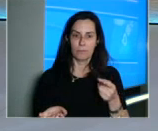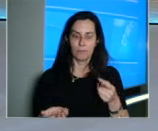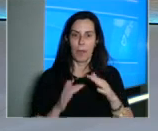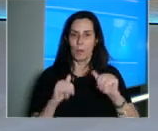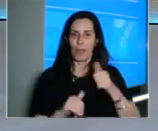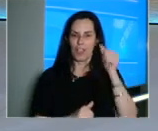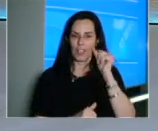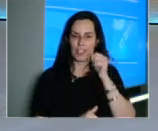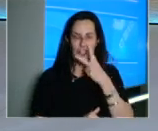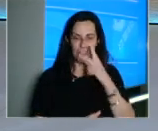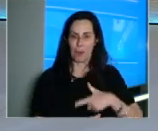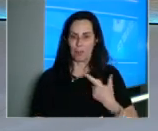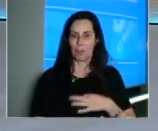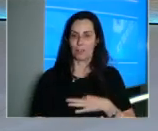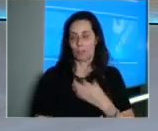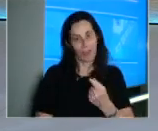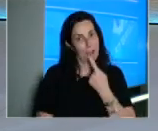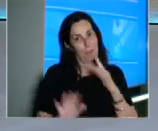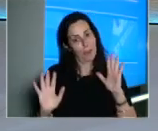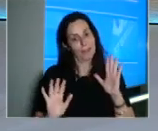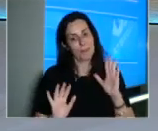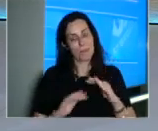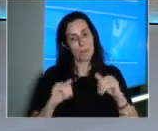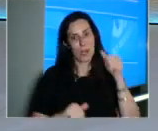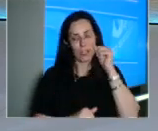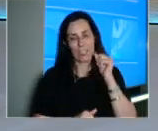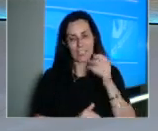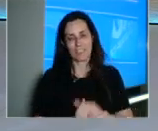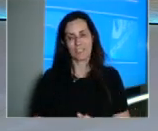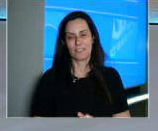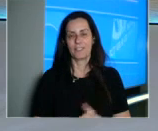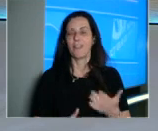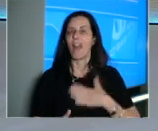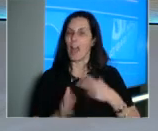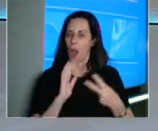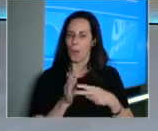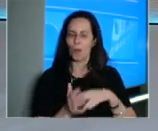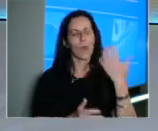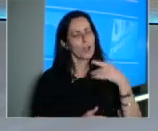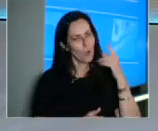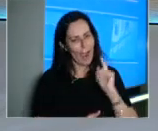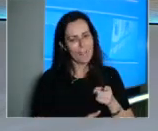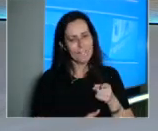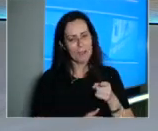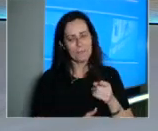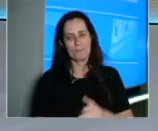אשכנזית שראיתי בחיים. כן, כך אמרתי. וואו. חג הפוליטיקאים, הם היו חייבים.